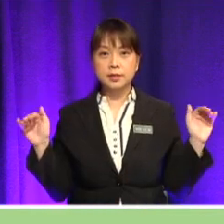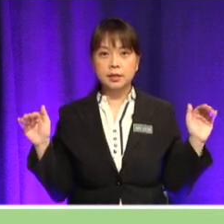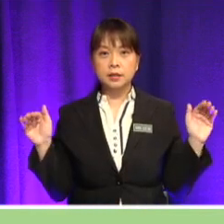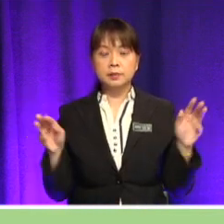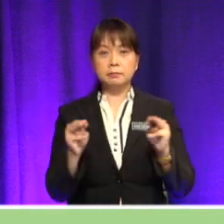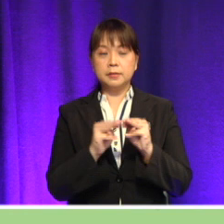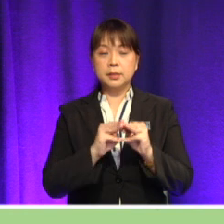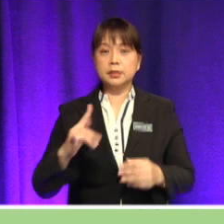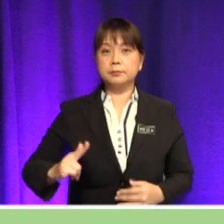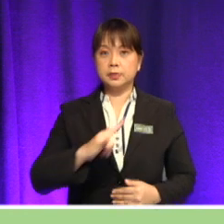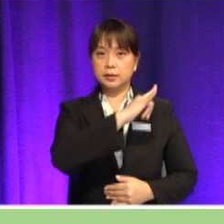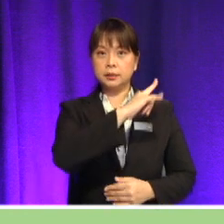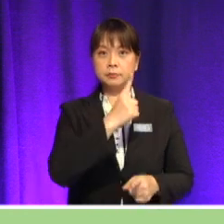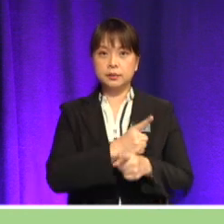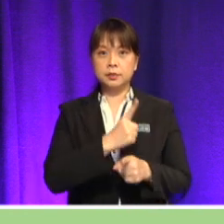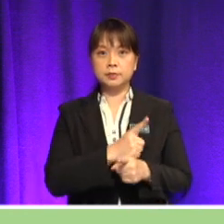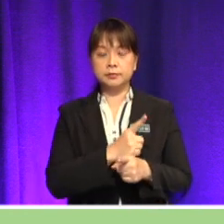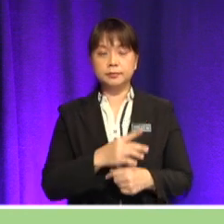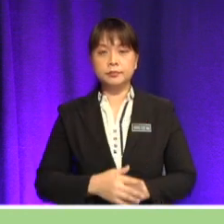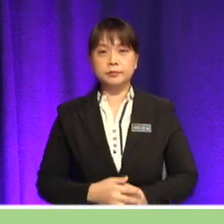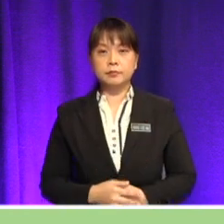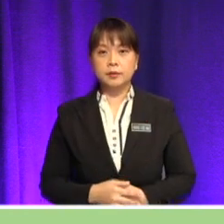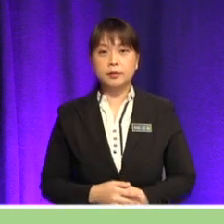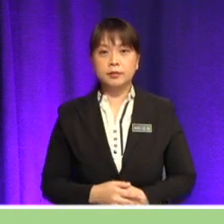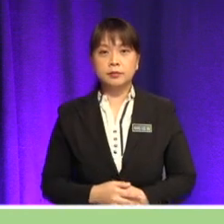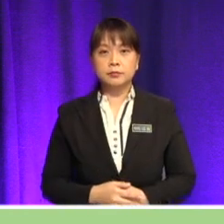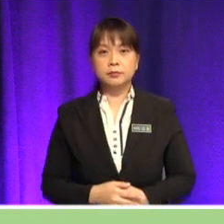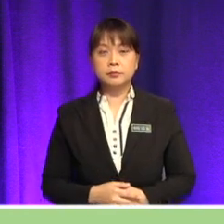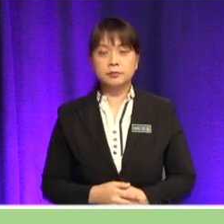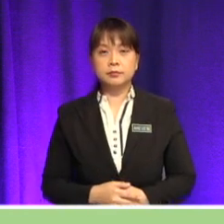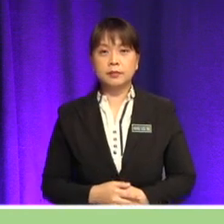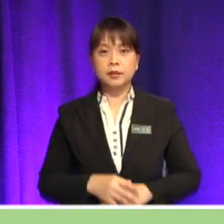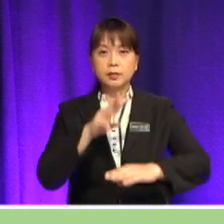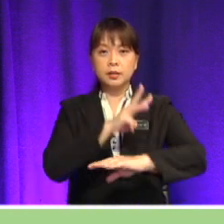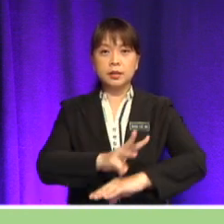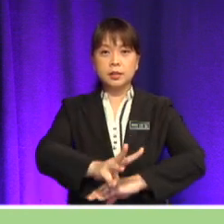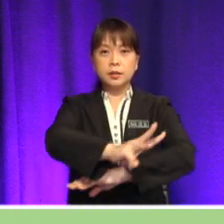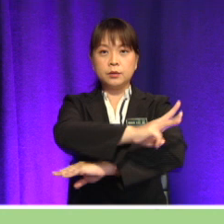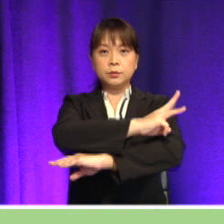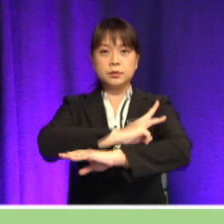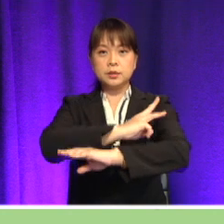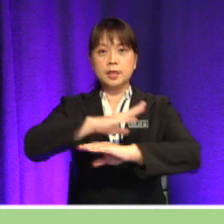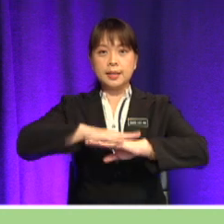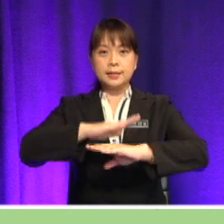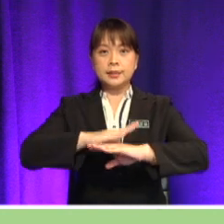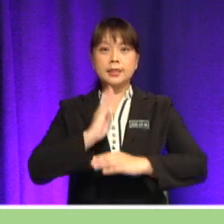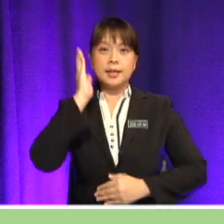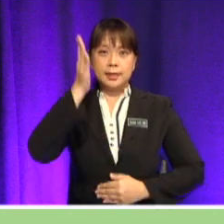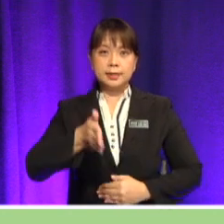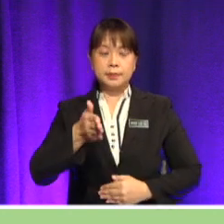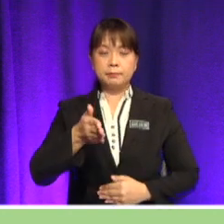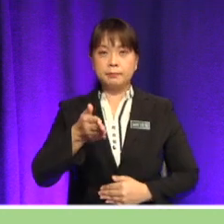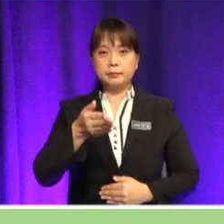dalam kapal terbang kita tahu apabila bentuk erupsi di kawasan atas ini akan menghasilkan akan menyebabkan